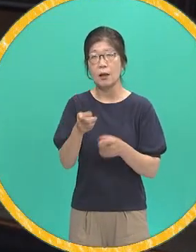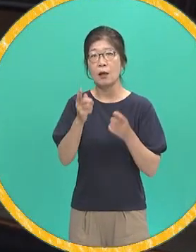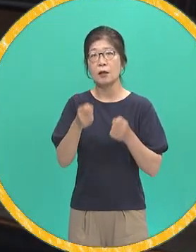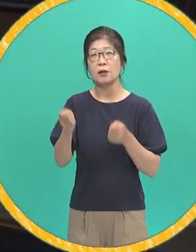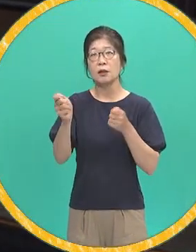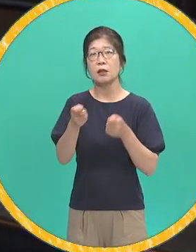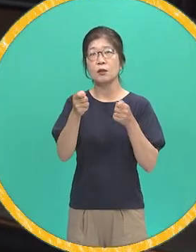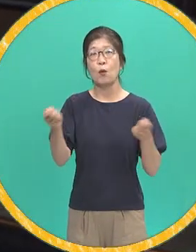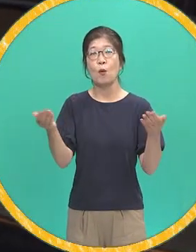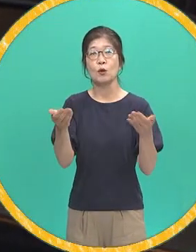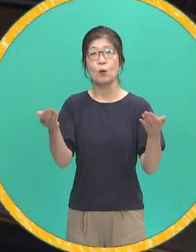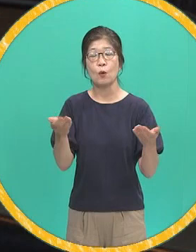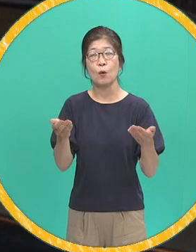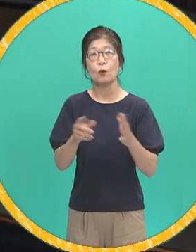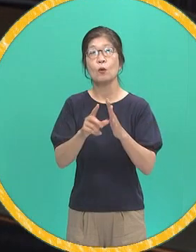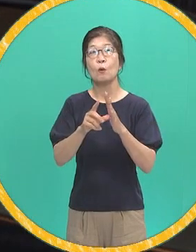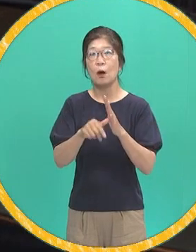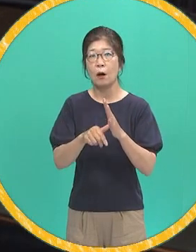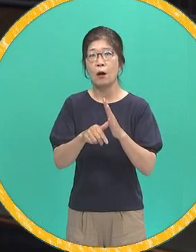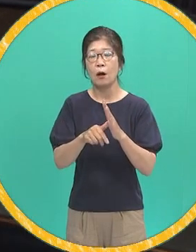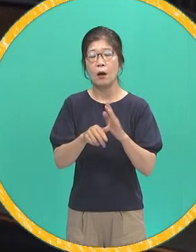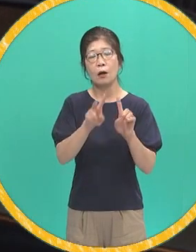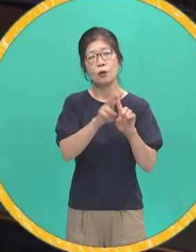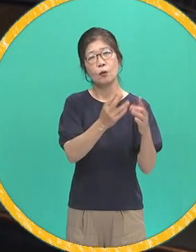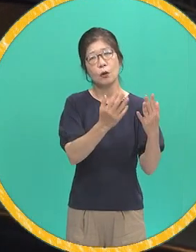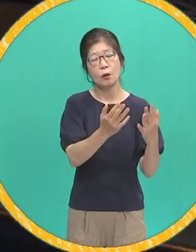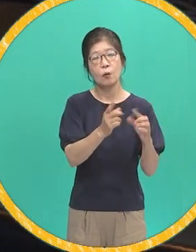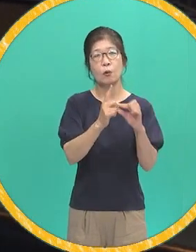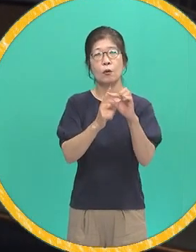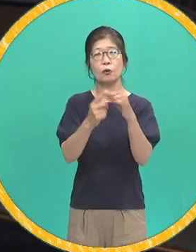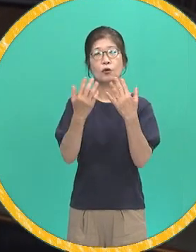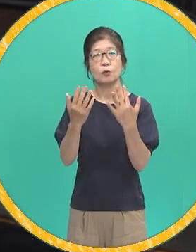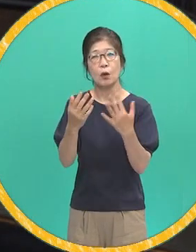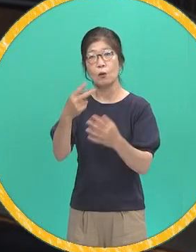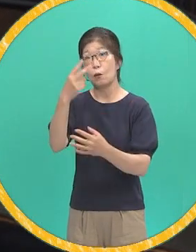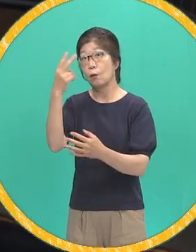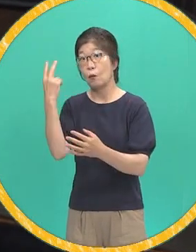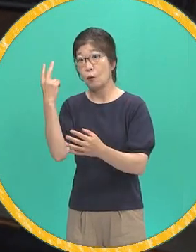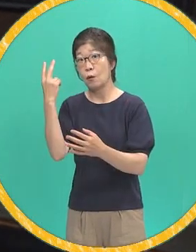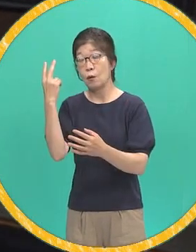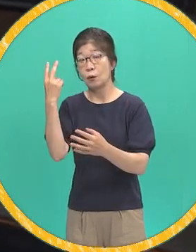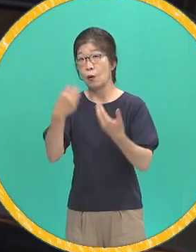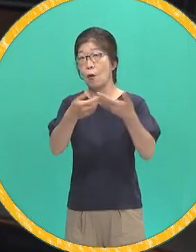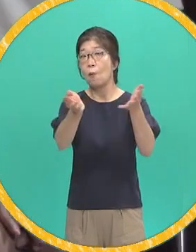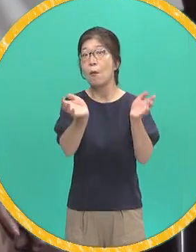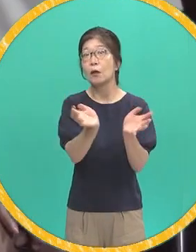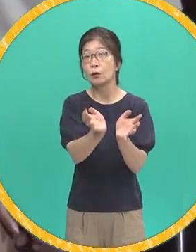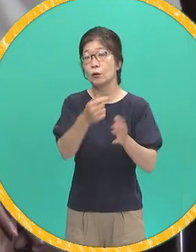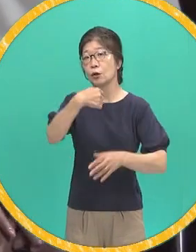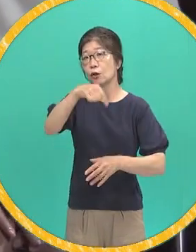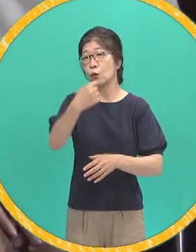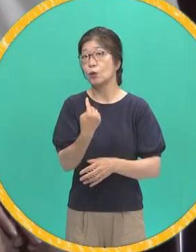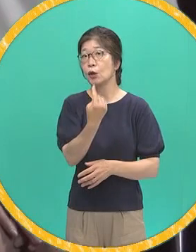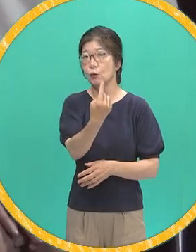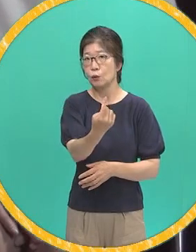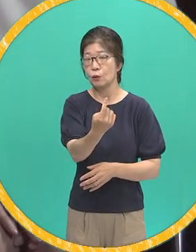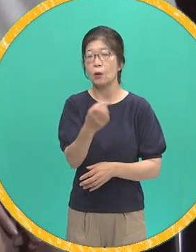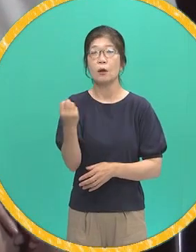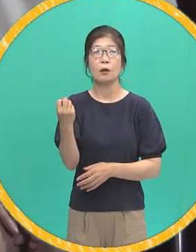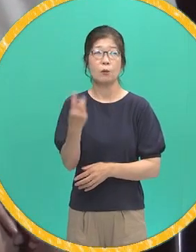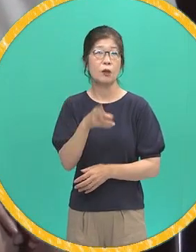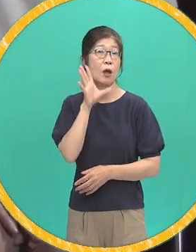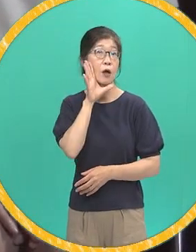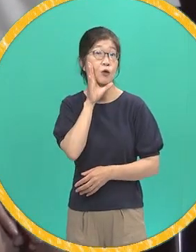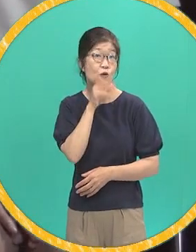例えば小学生中学生高校生とかのスクールバンドの指導だったりアマチュアのオーケストラの